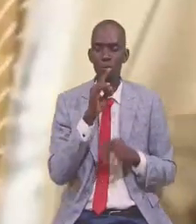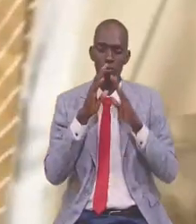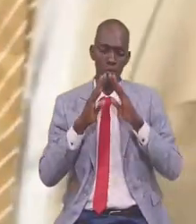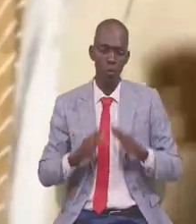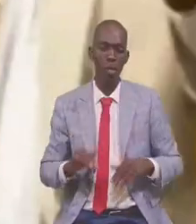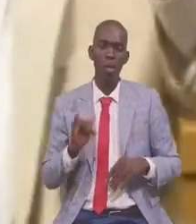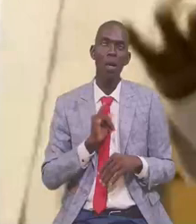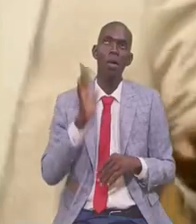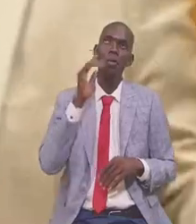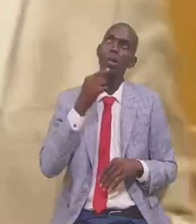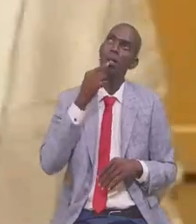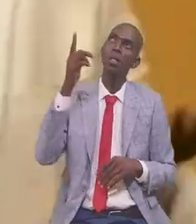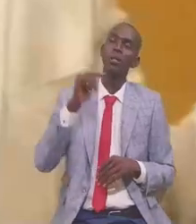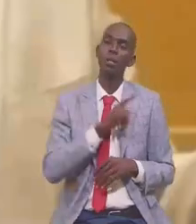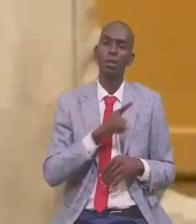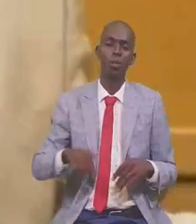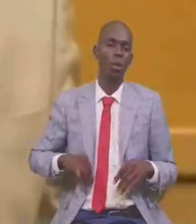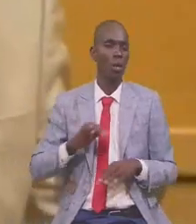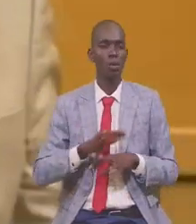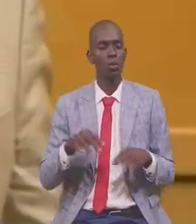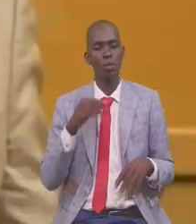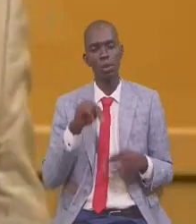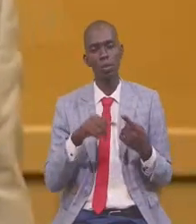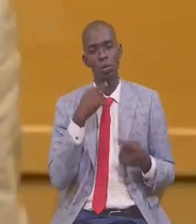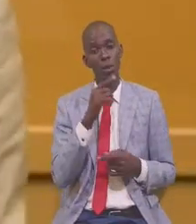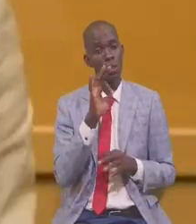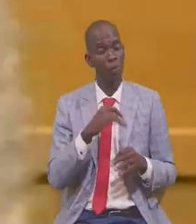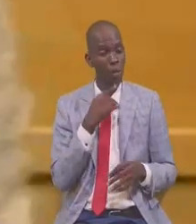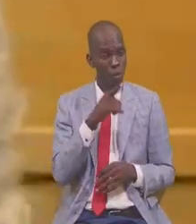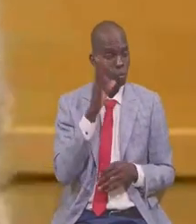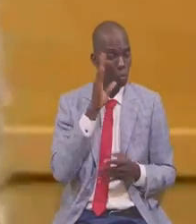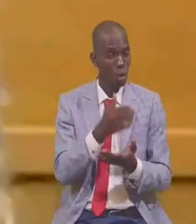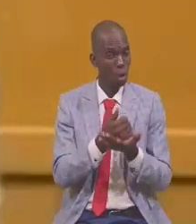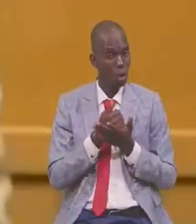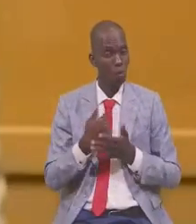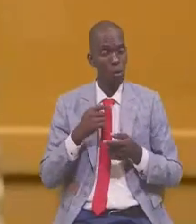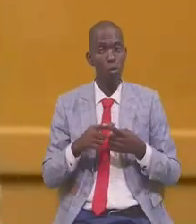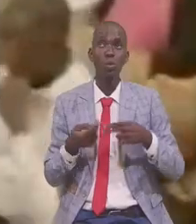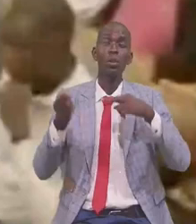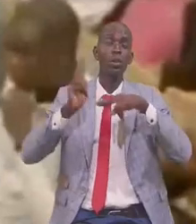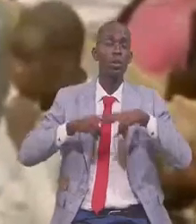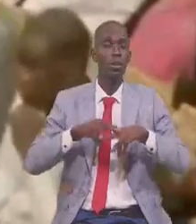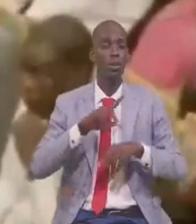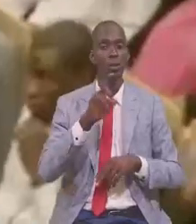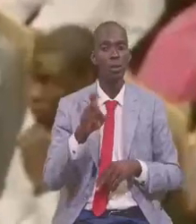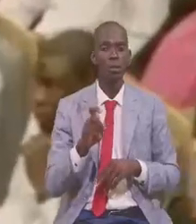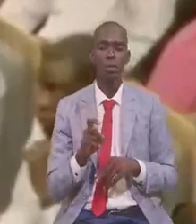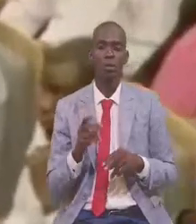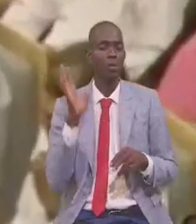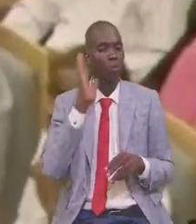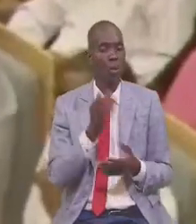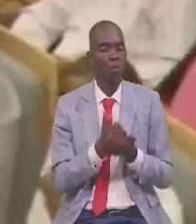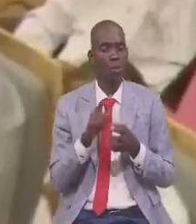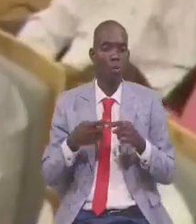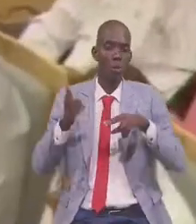Seigneur. Je n'ai pas besoin de t'en parler. Parce que si je te dis ça, est-ce que tu vas m'aider à dépasser les limites, à accroître la puissance, à accroître